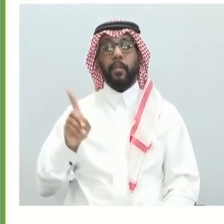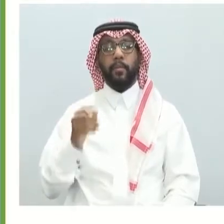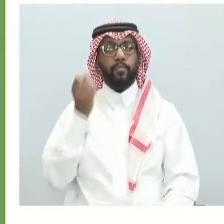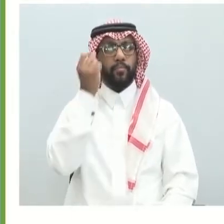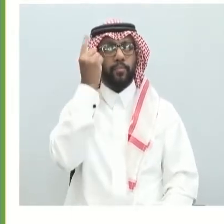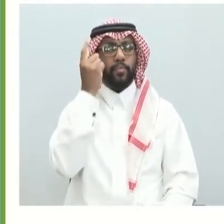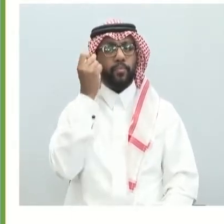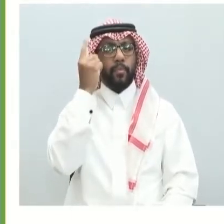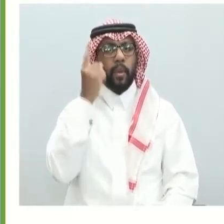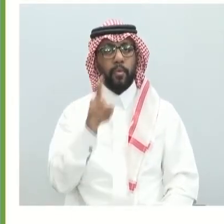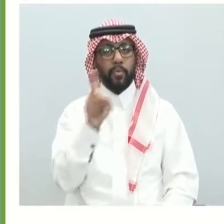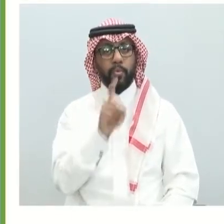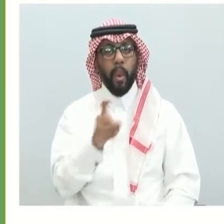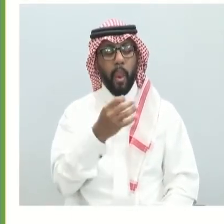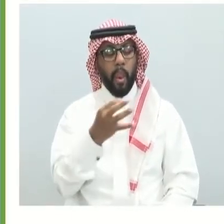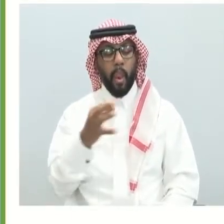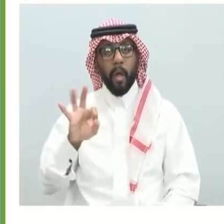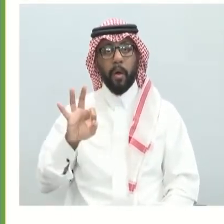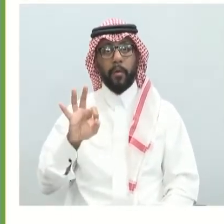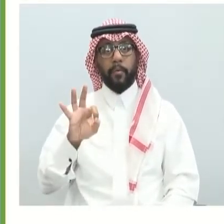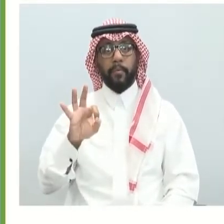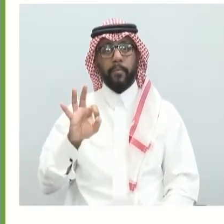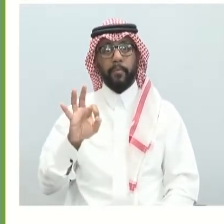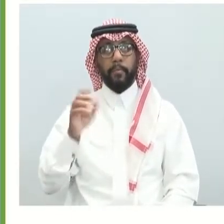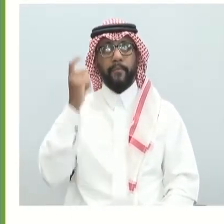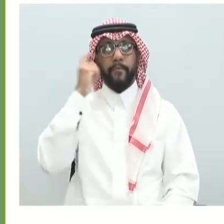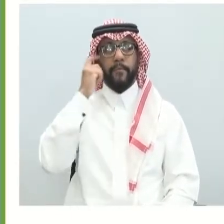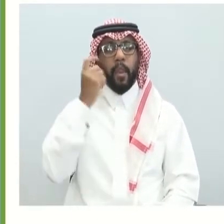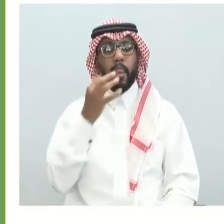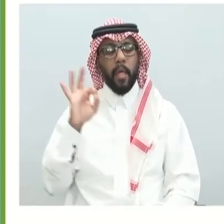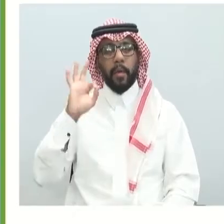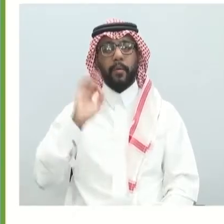ان تجيب عن اسئلتك من الذاكره